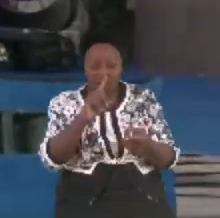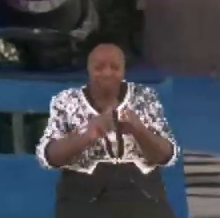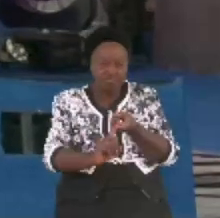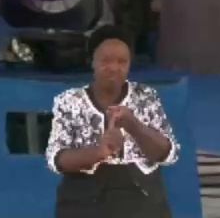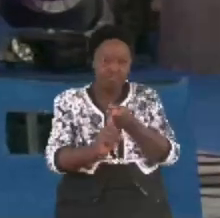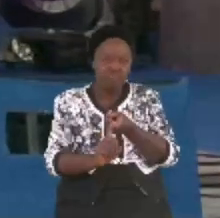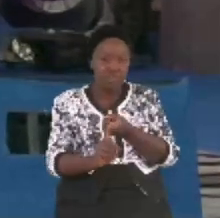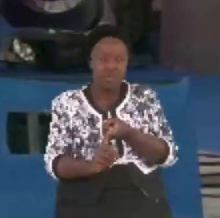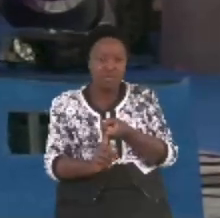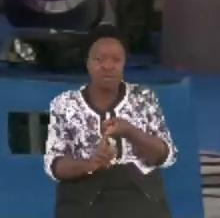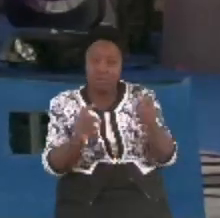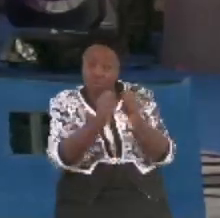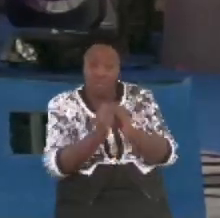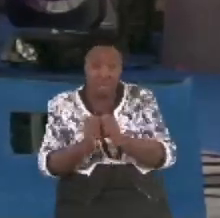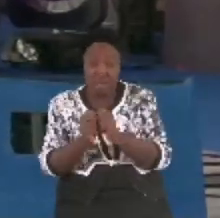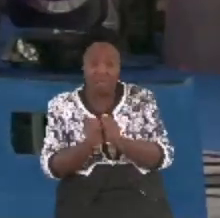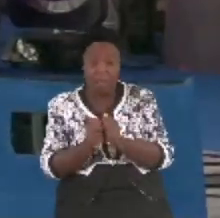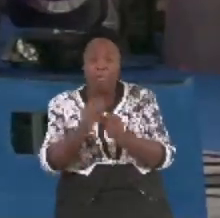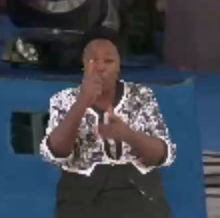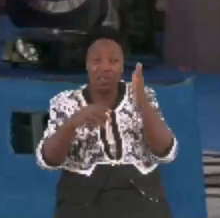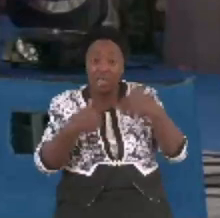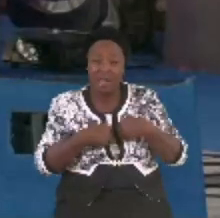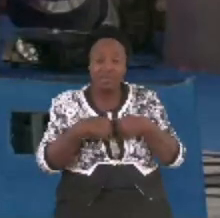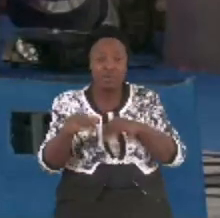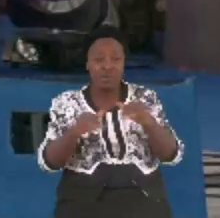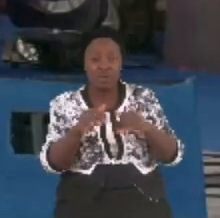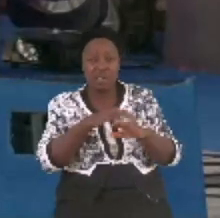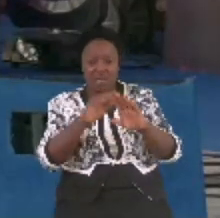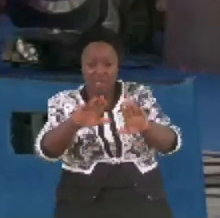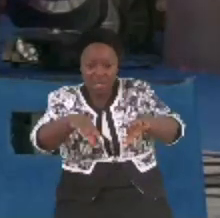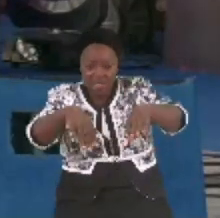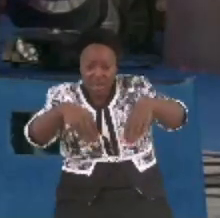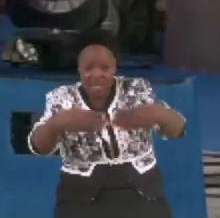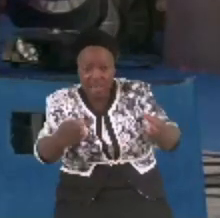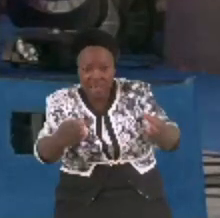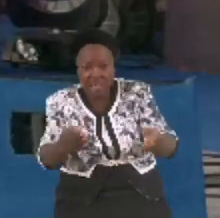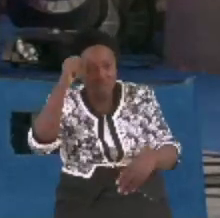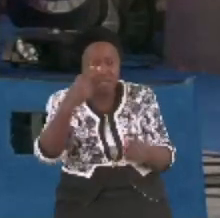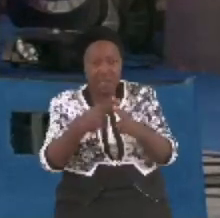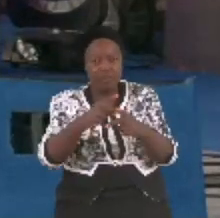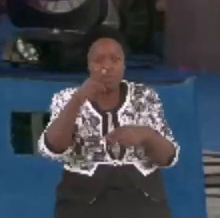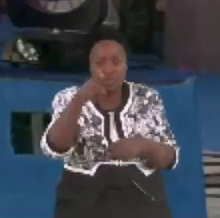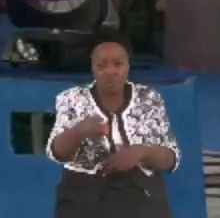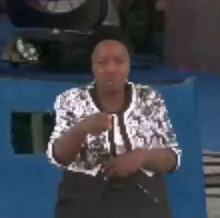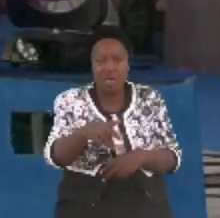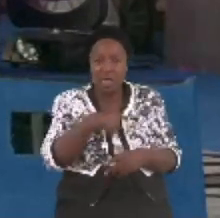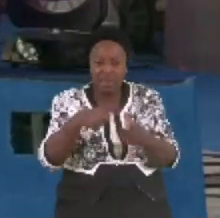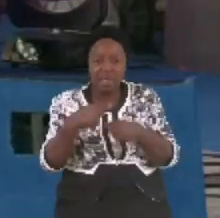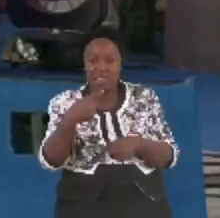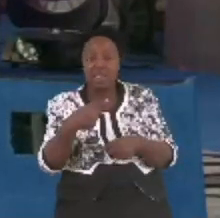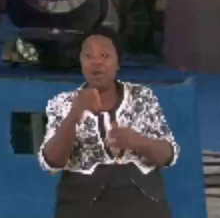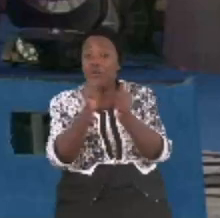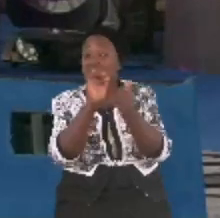ce qu'il a fait, la ressemblance entre le Sauveur et le Saint, il te donne son nom. Il dit, avec ce nom, ce qu'il a